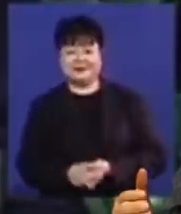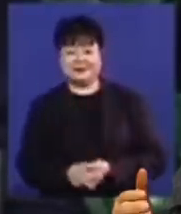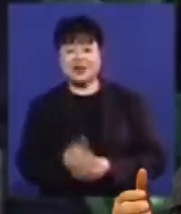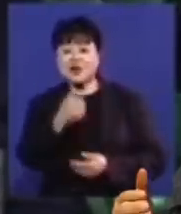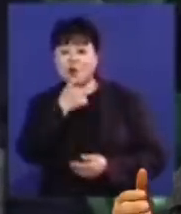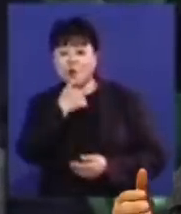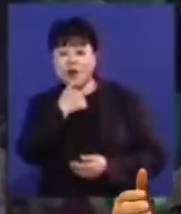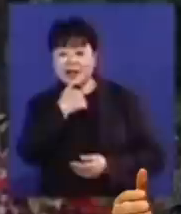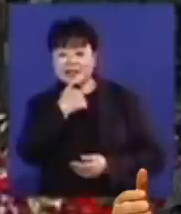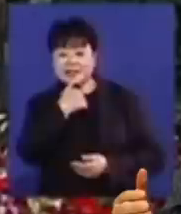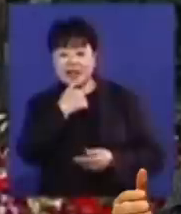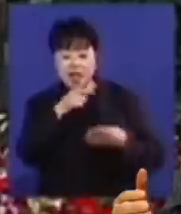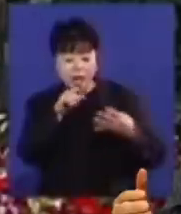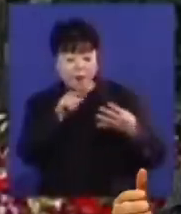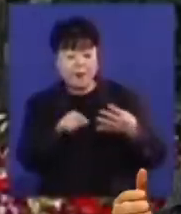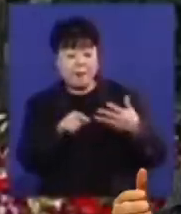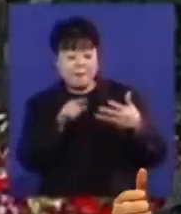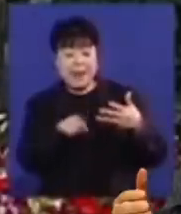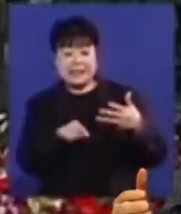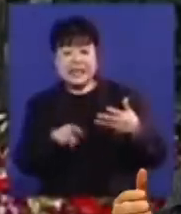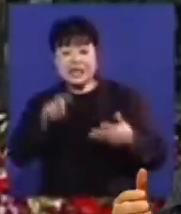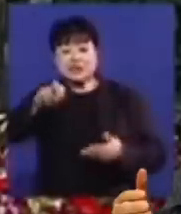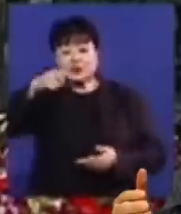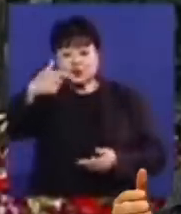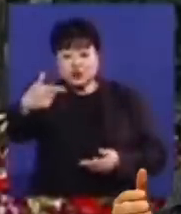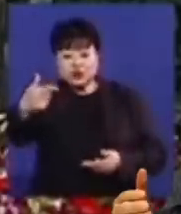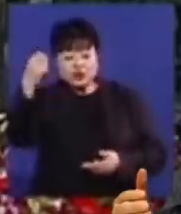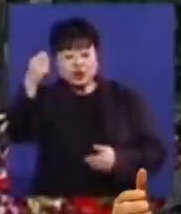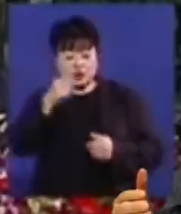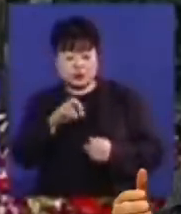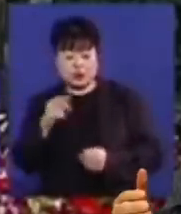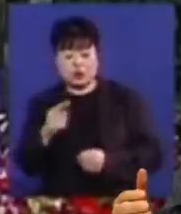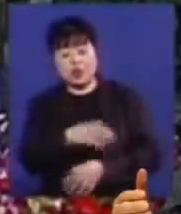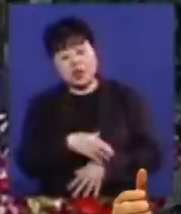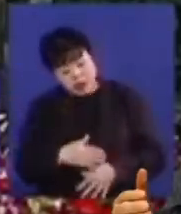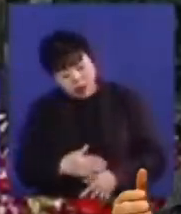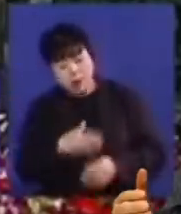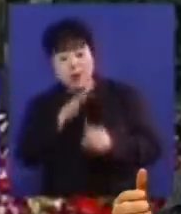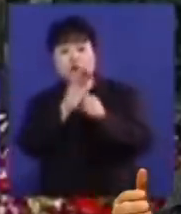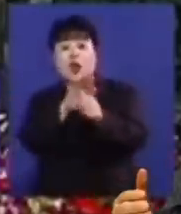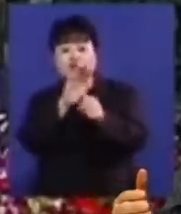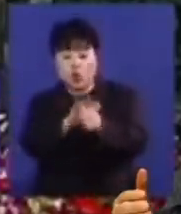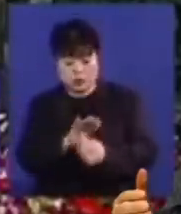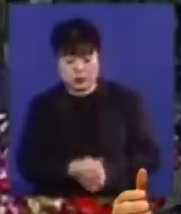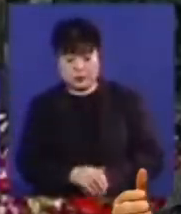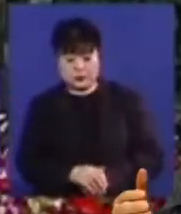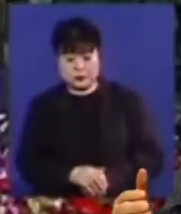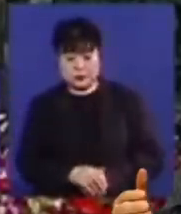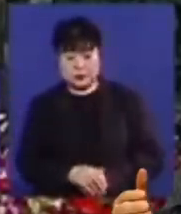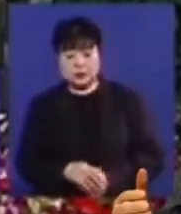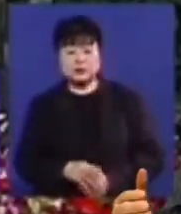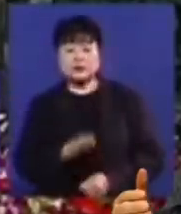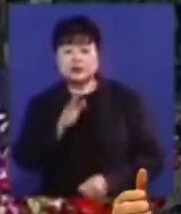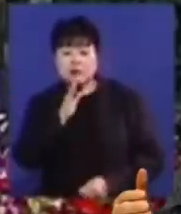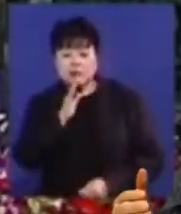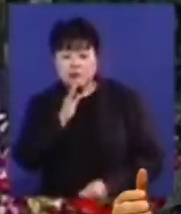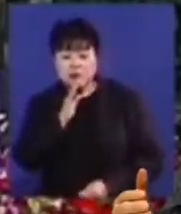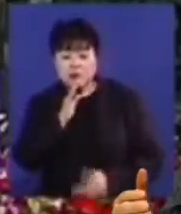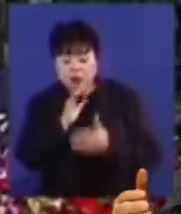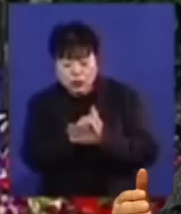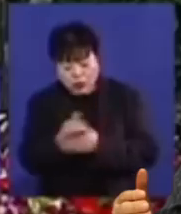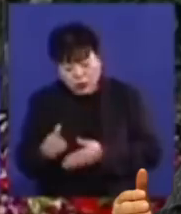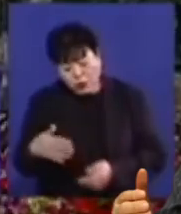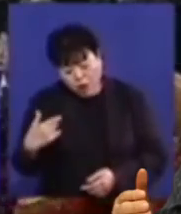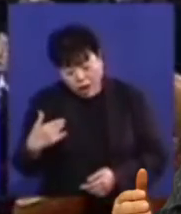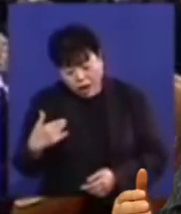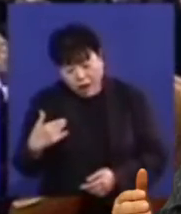로마서 8장 26절로 27절에 성령도 우리 연약함을 도우시나니 우리는 마땅히 기도할 바를 알지